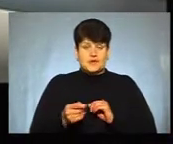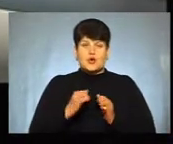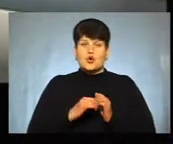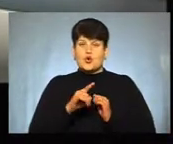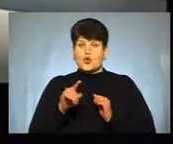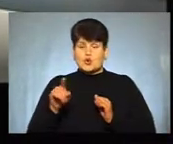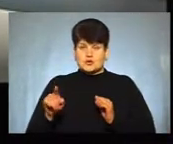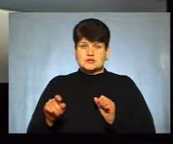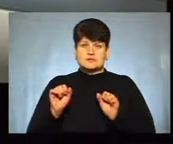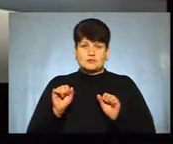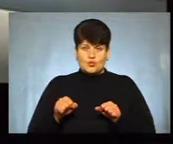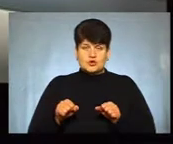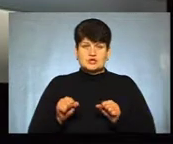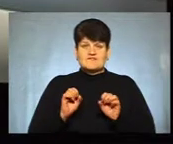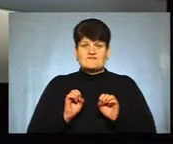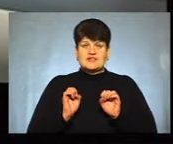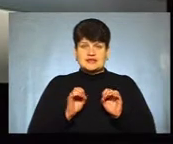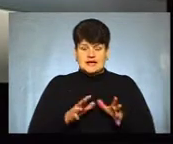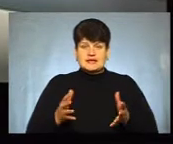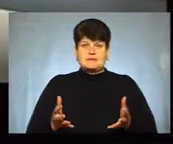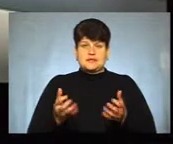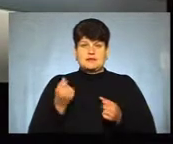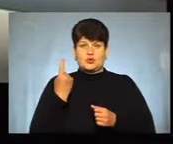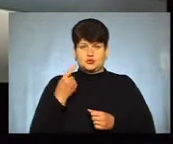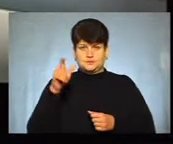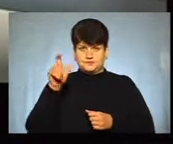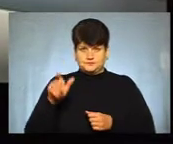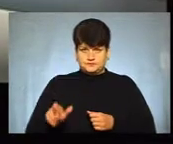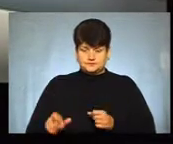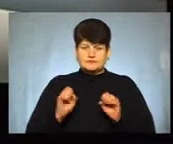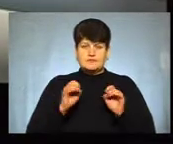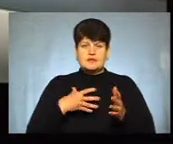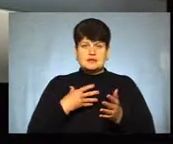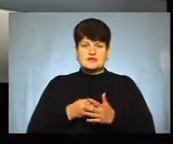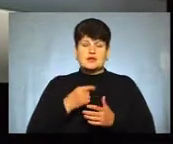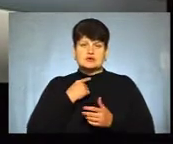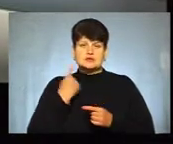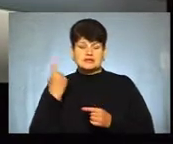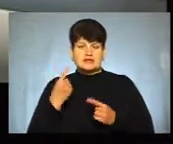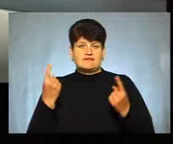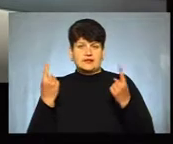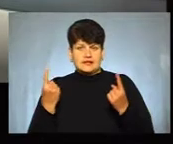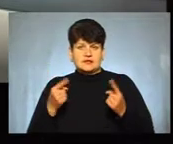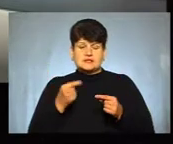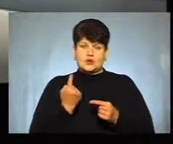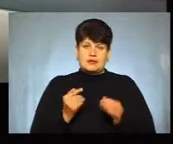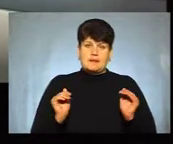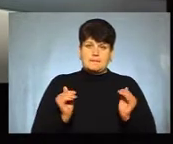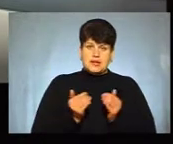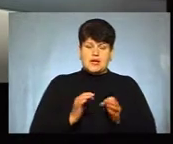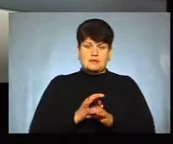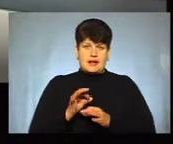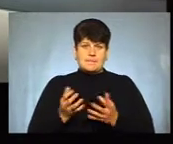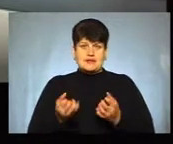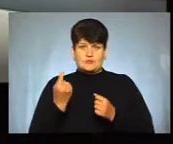Кожен тернополянин зможе віддати і підтримати одного автора, тобто віддати свій голос за один великий і за один малий проект. Тобто фактично підтримати